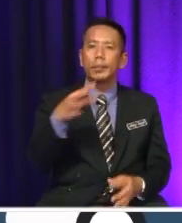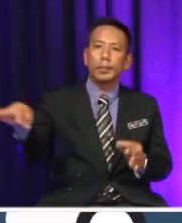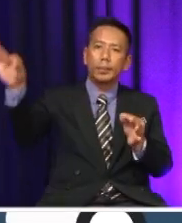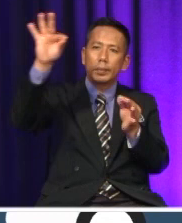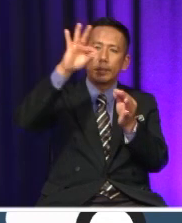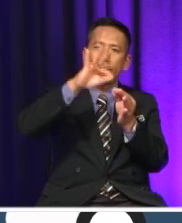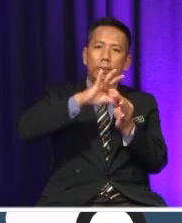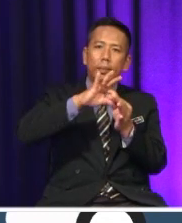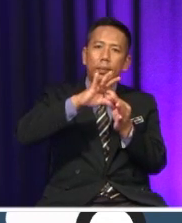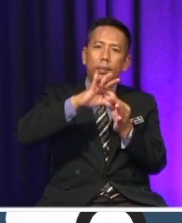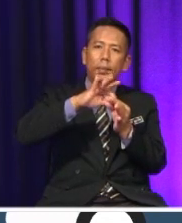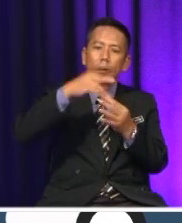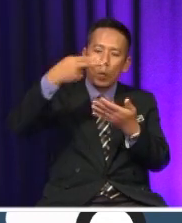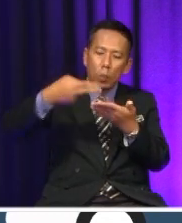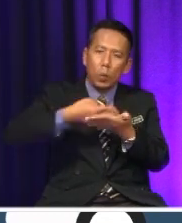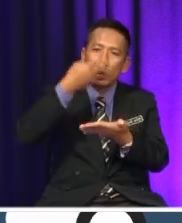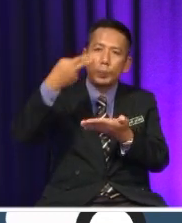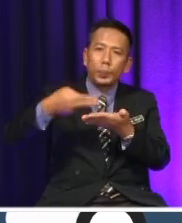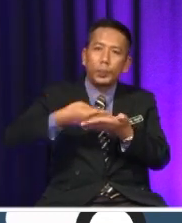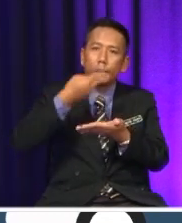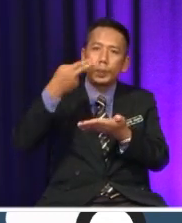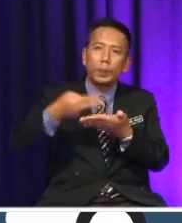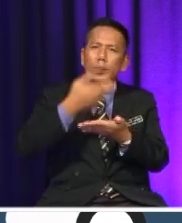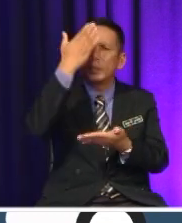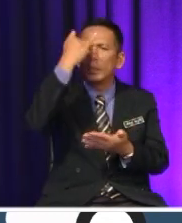bumbu nasi bumbu nasi